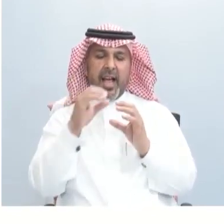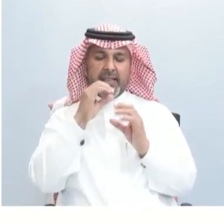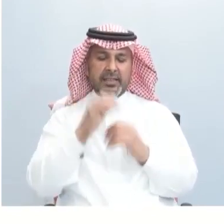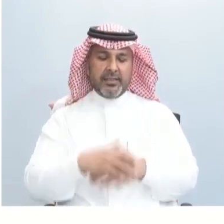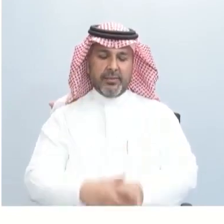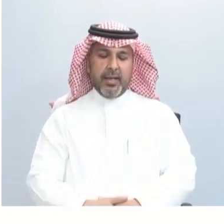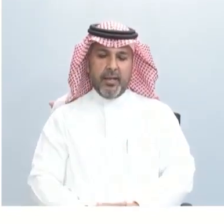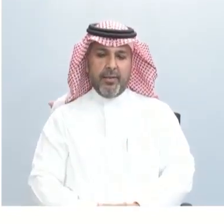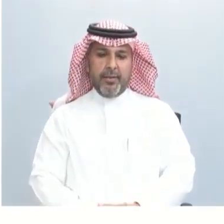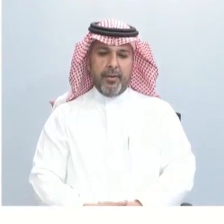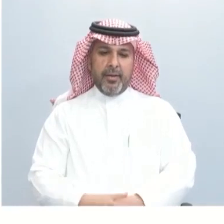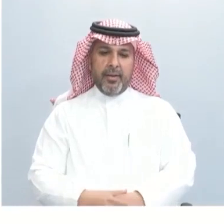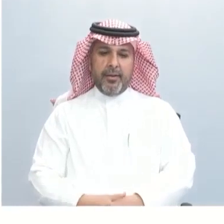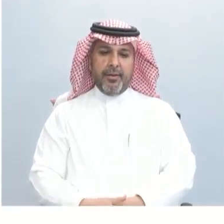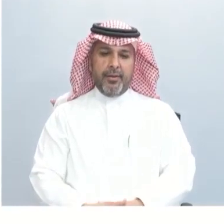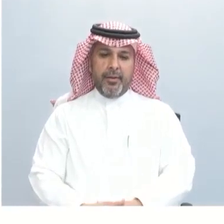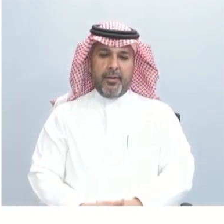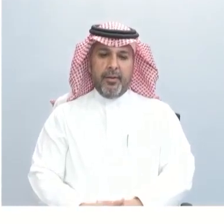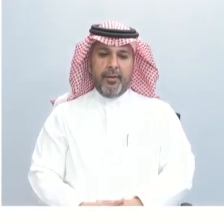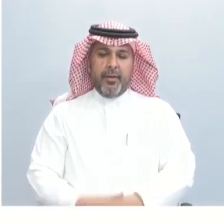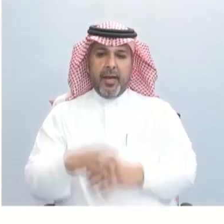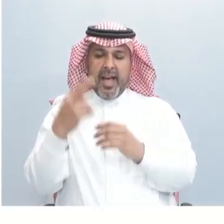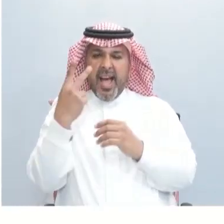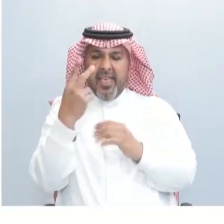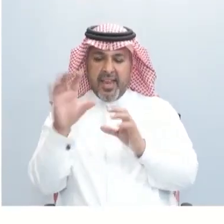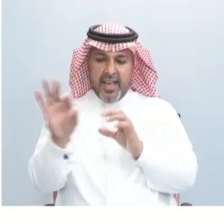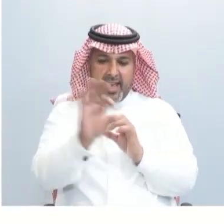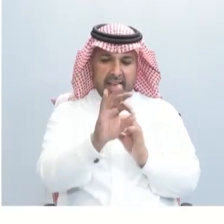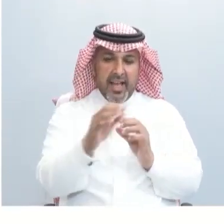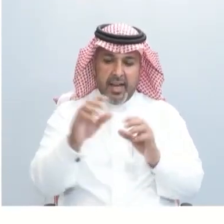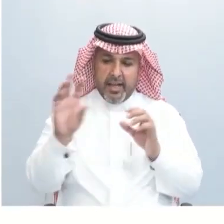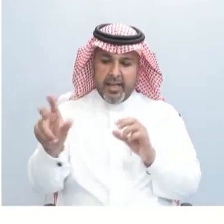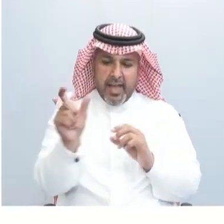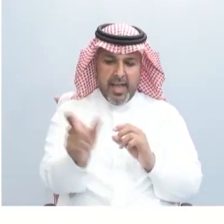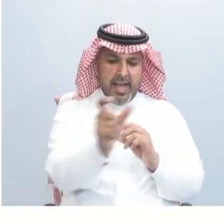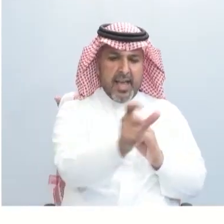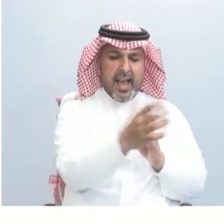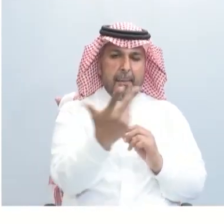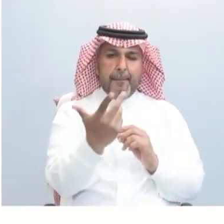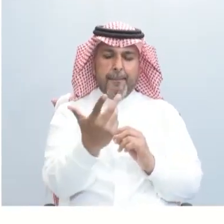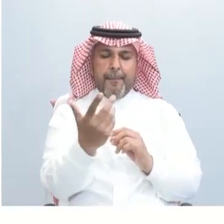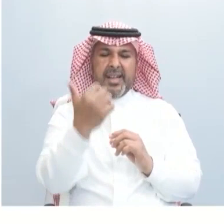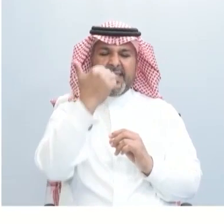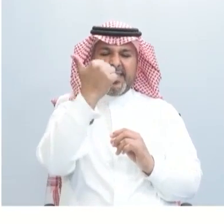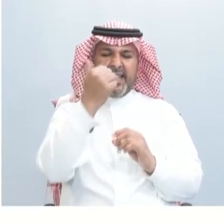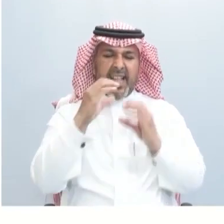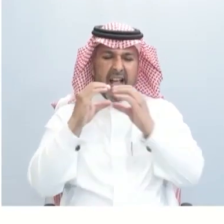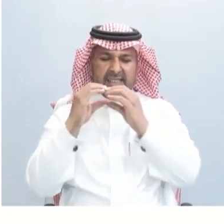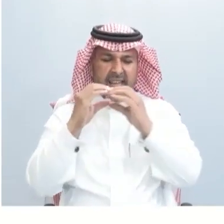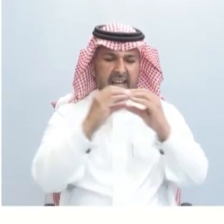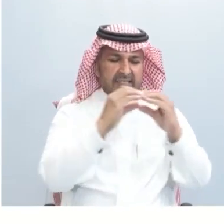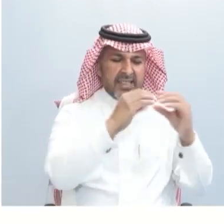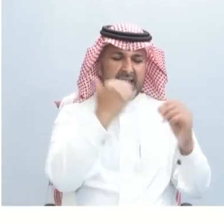معنى توافيق هو توافيق ست عناصر ماخوذه